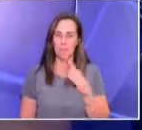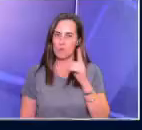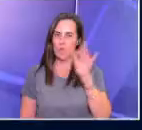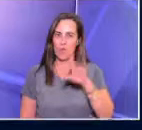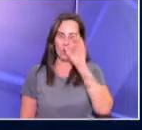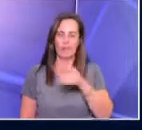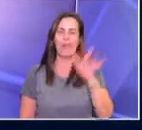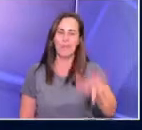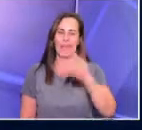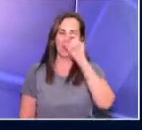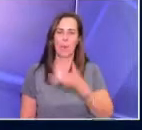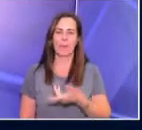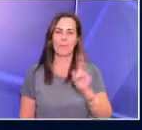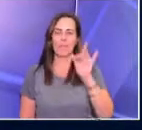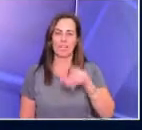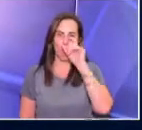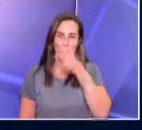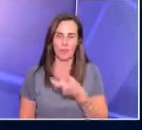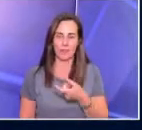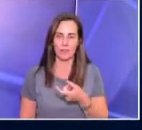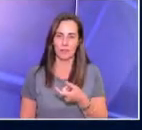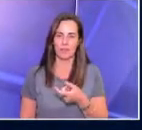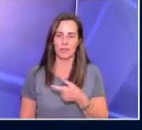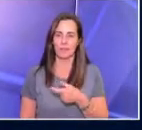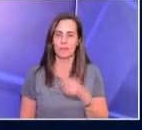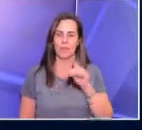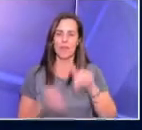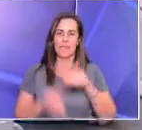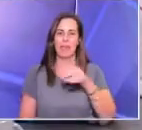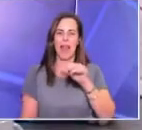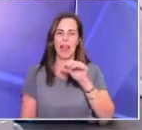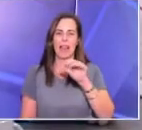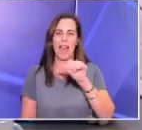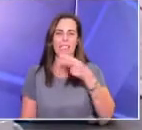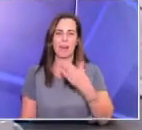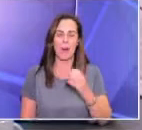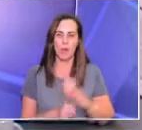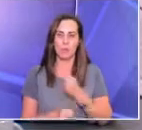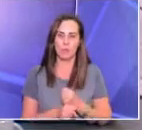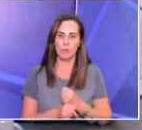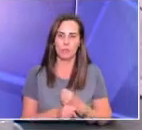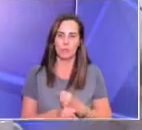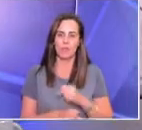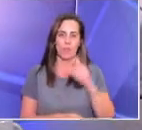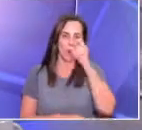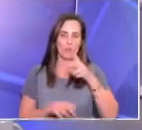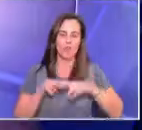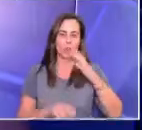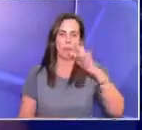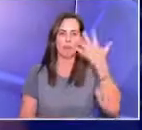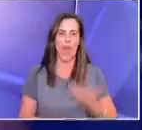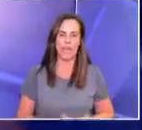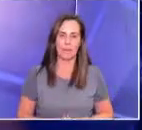נגד חולדאי. הם נגד חולדאי. אני הייתי בשטח, הם נגד חולדאי. שלא יצביע על אסף הראל, כי מה הם עשו? הם דאגו לזה שחולדאי יהיה עוד חמש שנים. רגע,